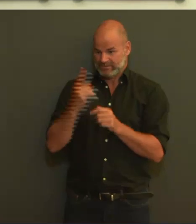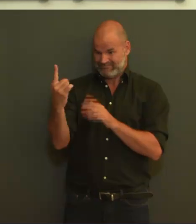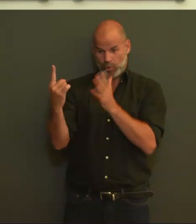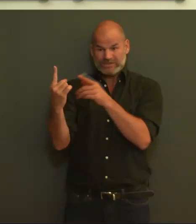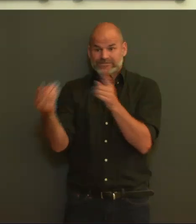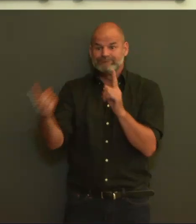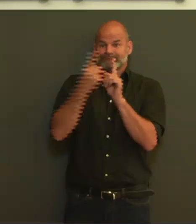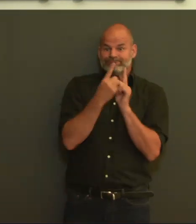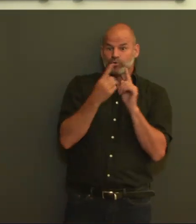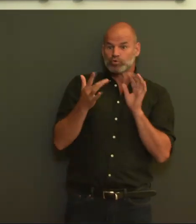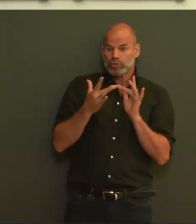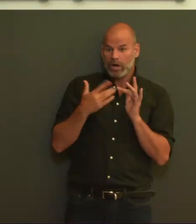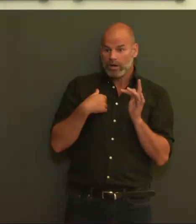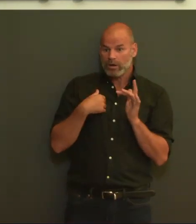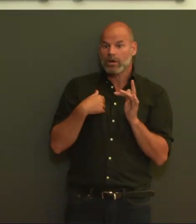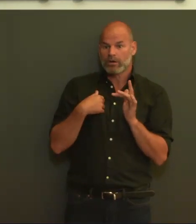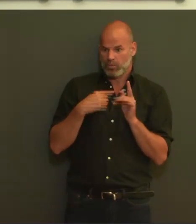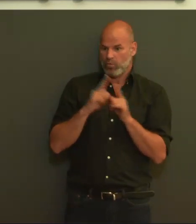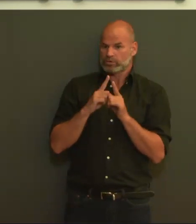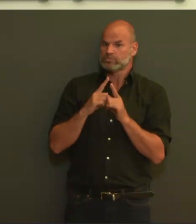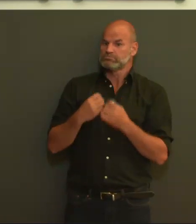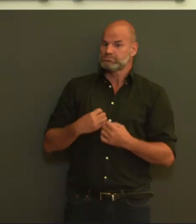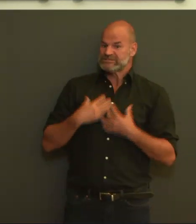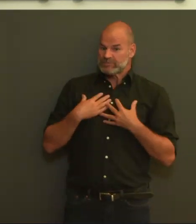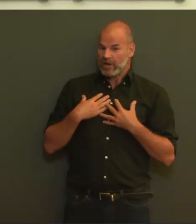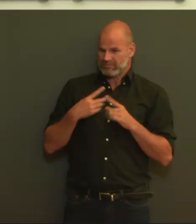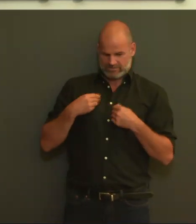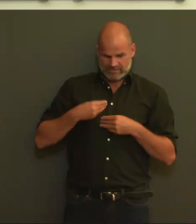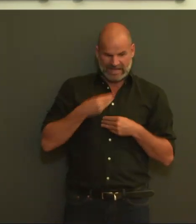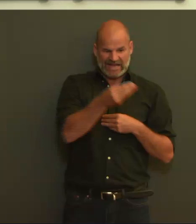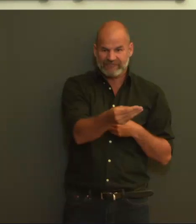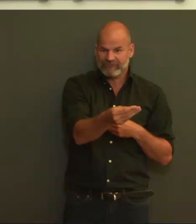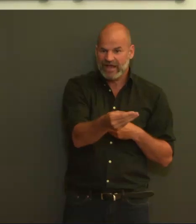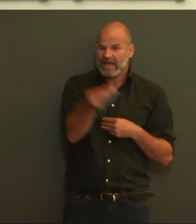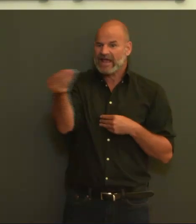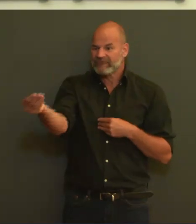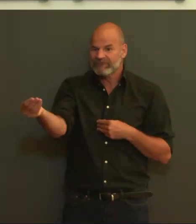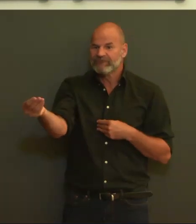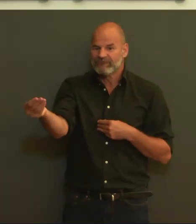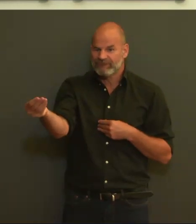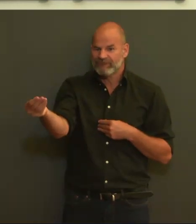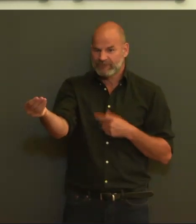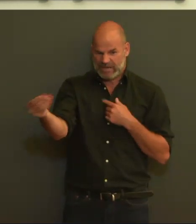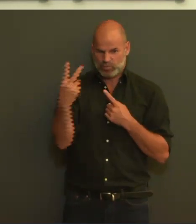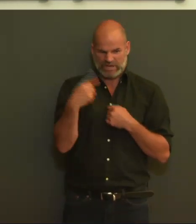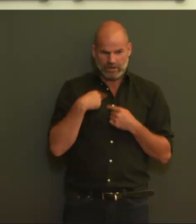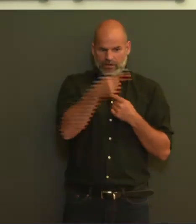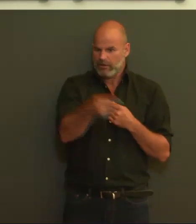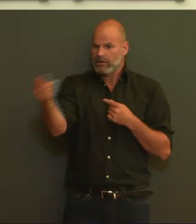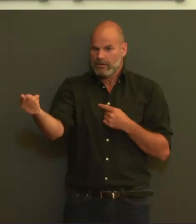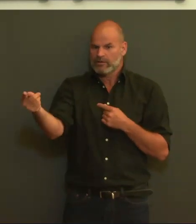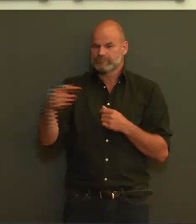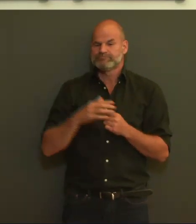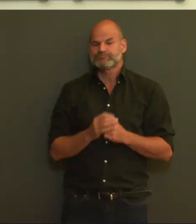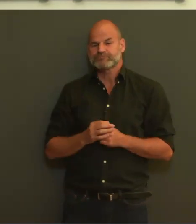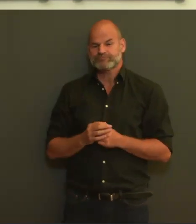Slechts 1% van deze mensen heeft gedurende deze quarantaineperiode uiteindelijk COVID-symptomen ontwikkeld of